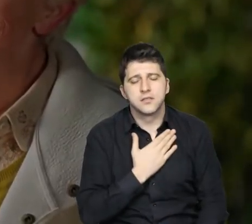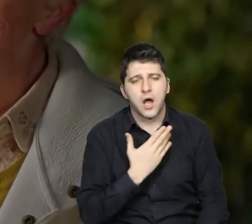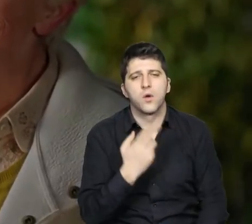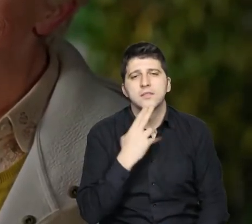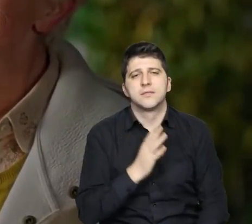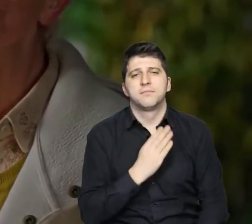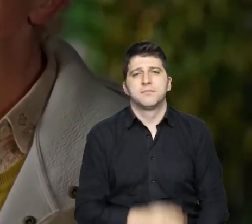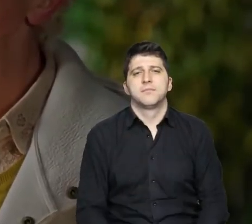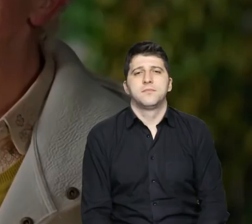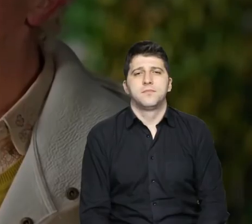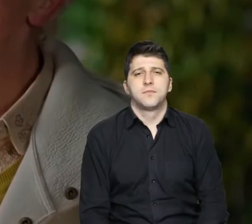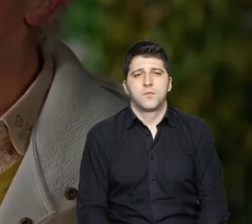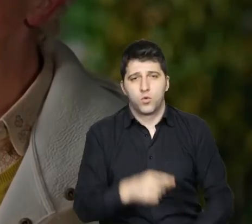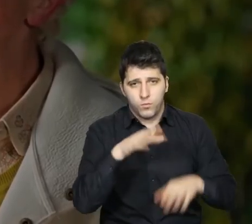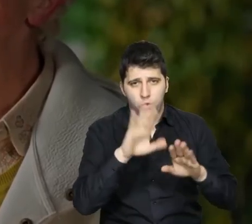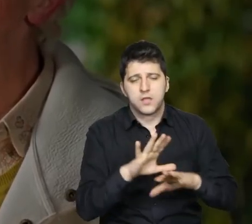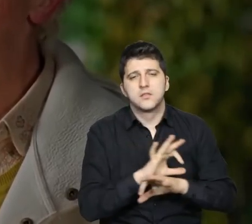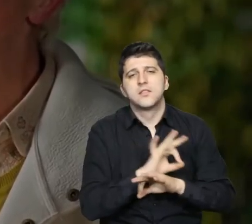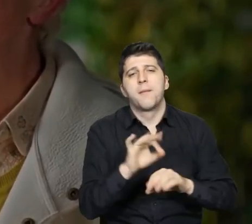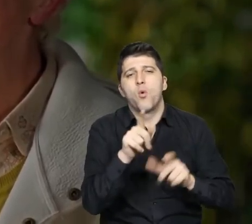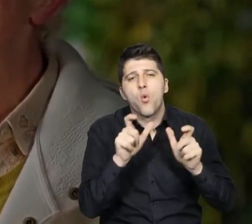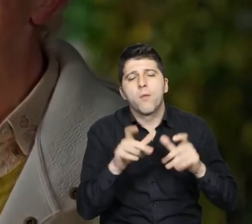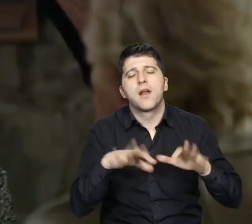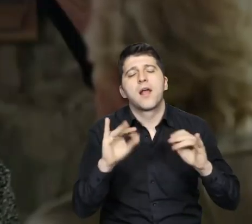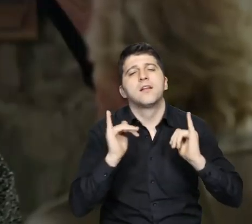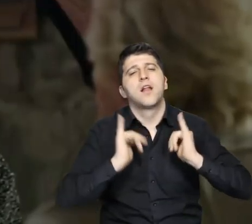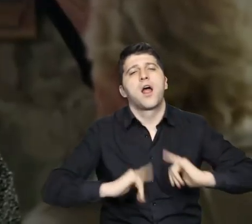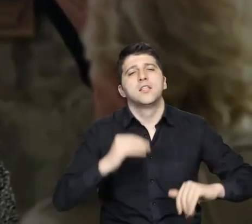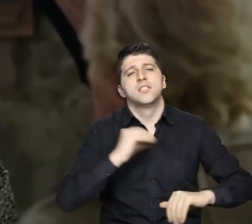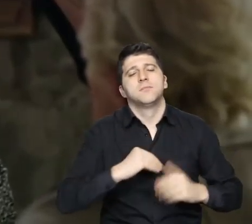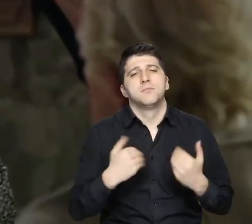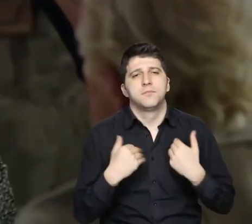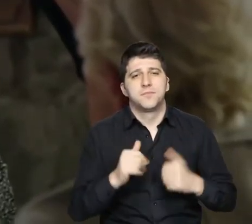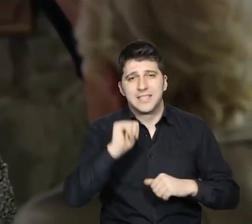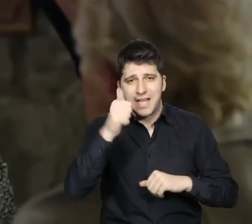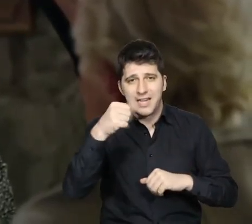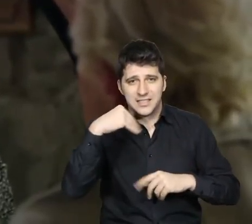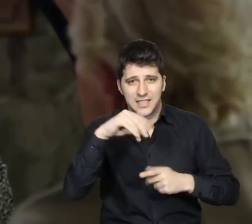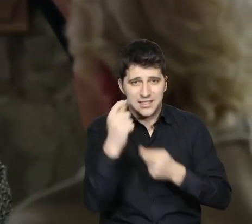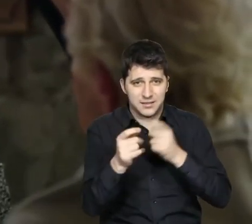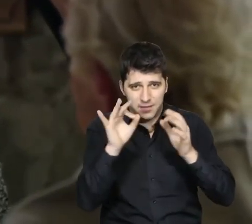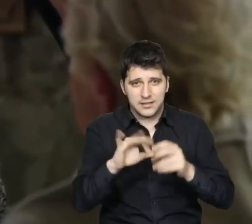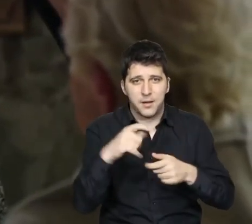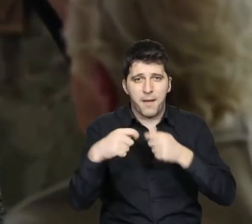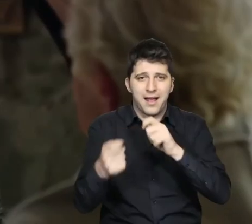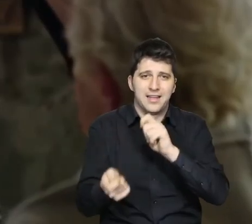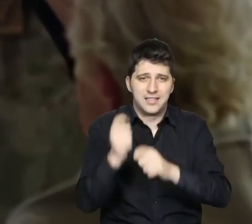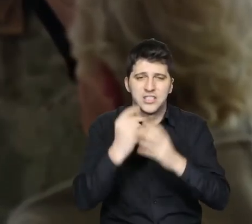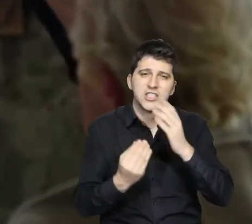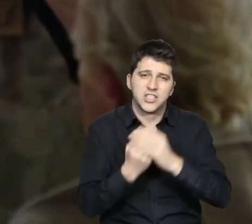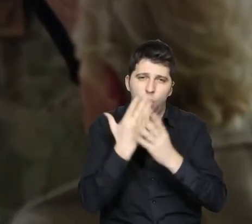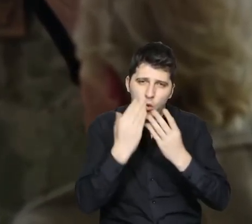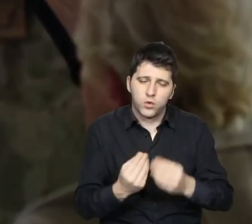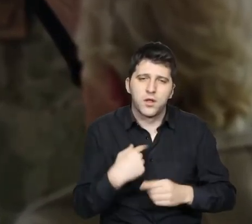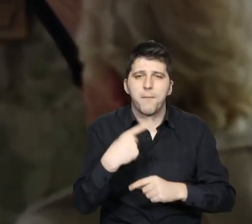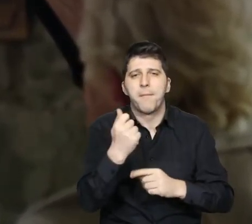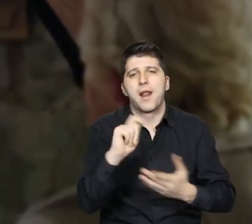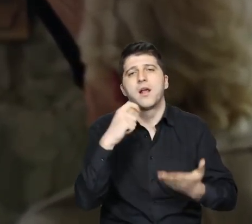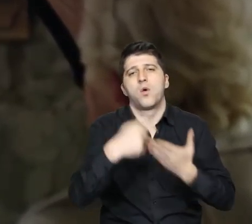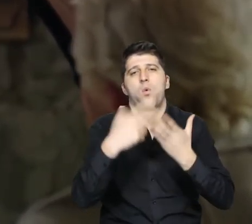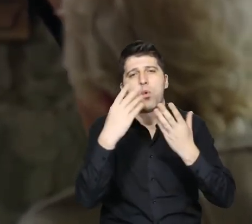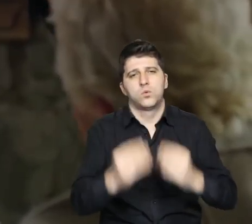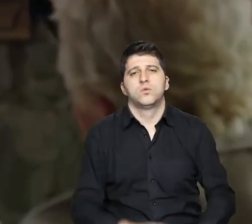kızım. Burası artık emin ellerde, içim rahat. Yarın satış işlemleri başlayınca kredi hemen çıkar inşallah. Paranız da hesabınıza